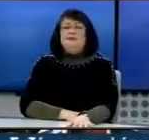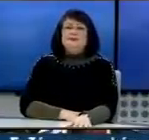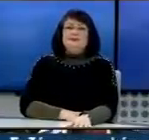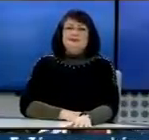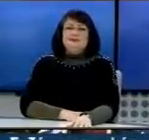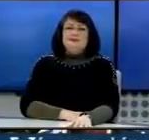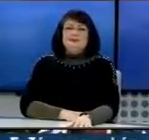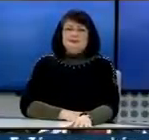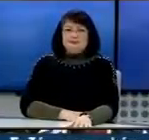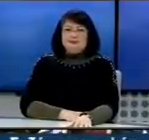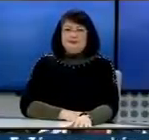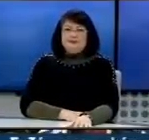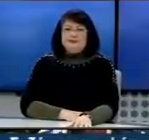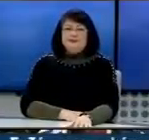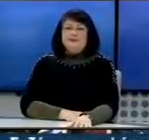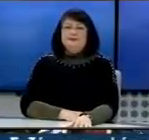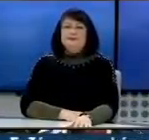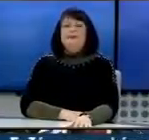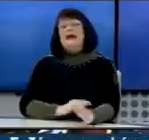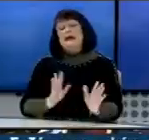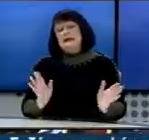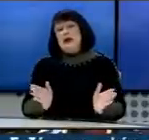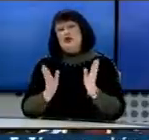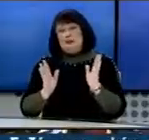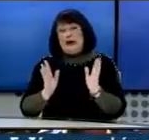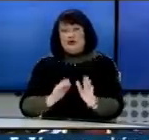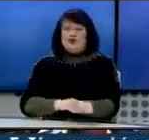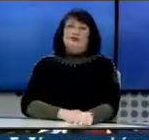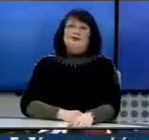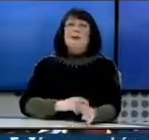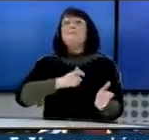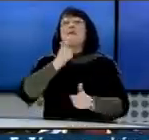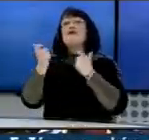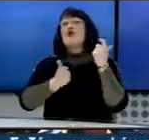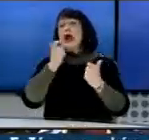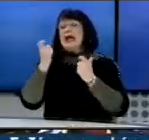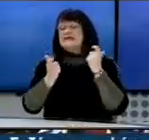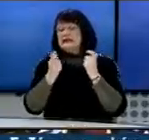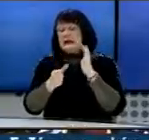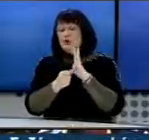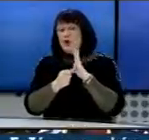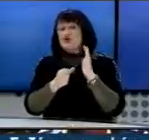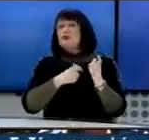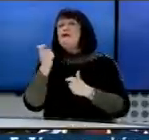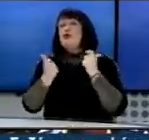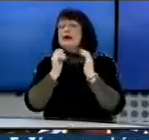Εν πάση περιπτώσει. Ελάτε, δεν ακούγεστε έτσι κι αλλιώς.